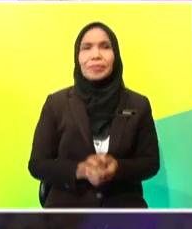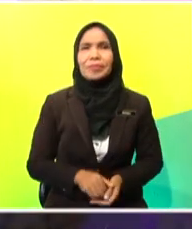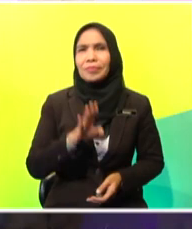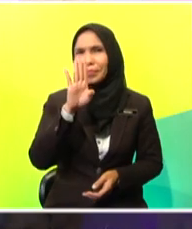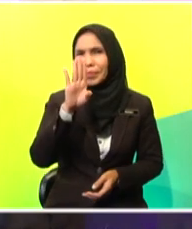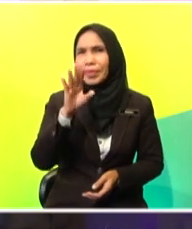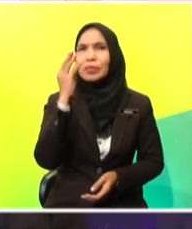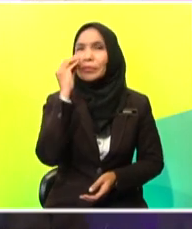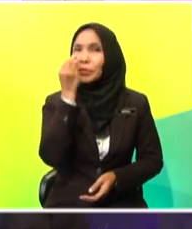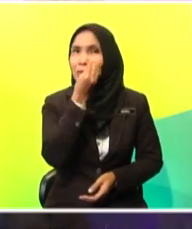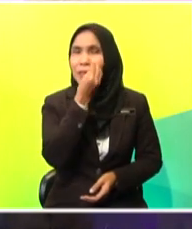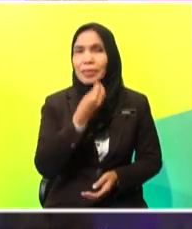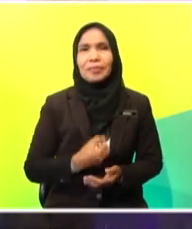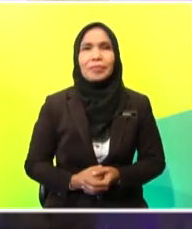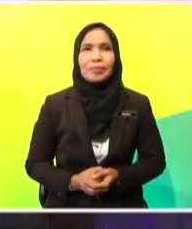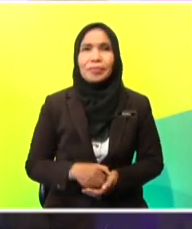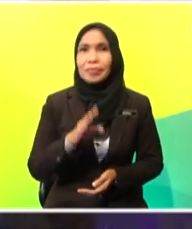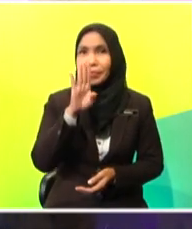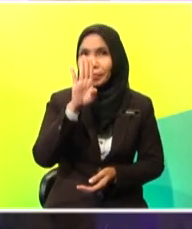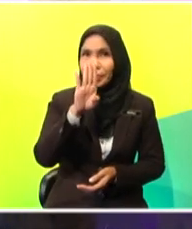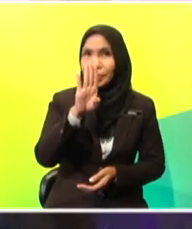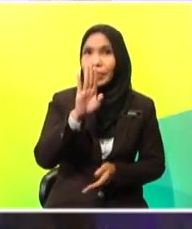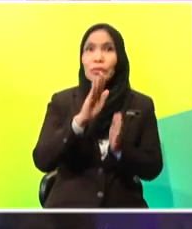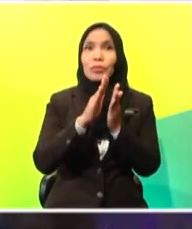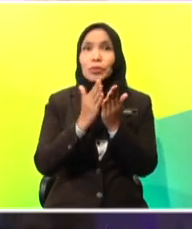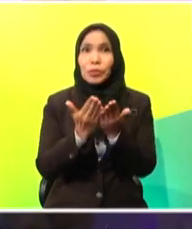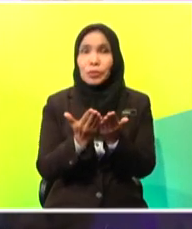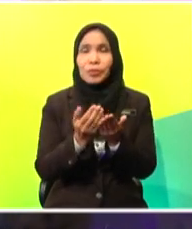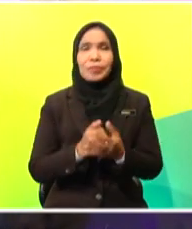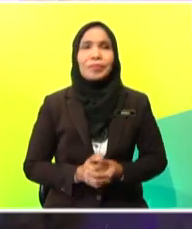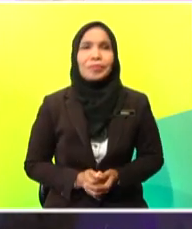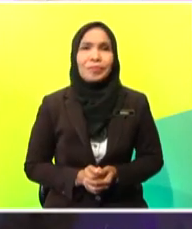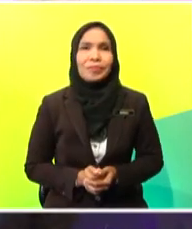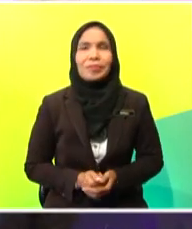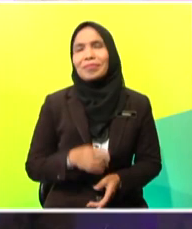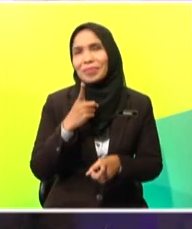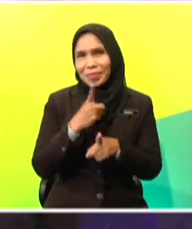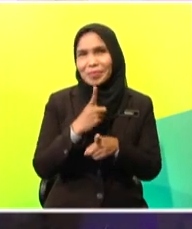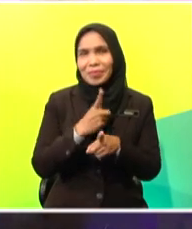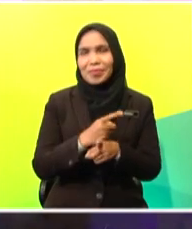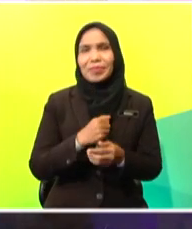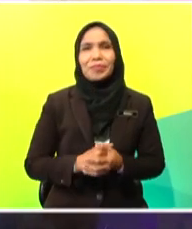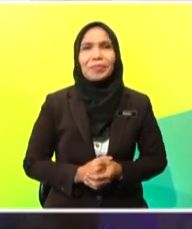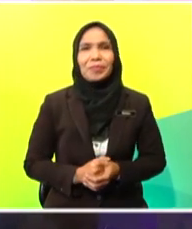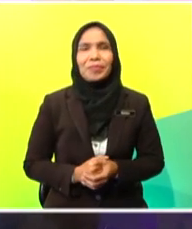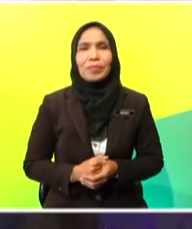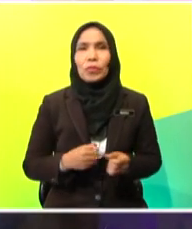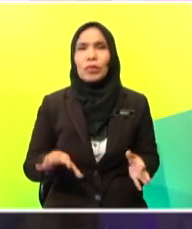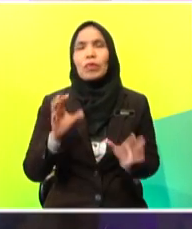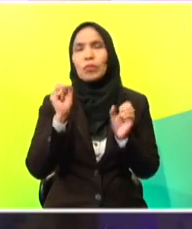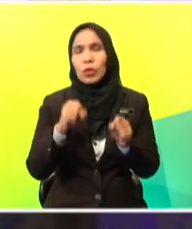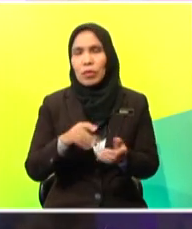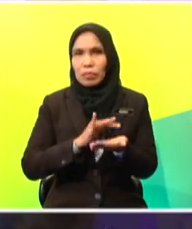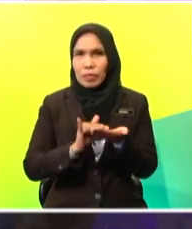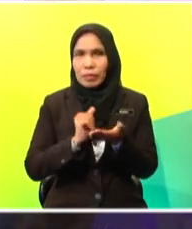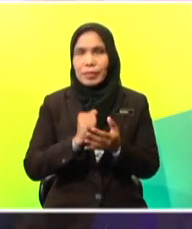di bunga betul buku dongeng akalin ada Boleh banget sudah boleh kenal huruf